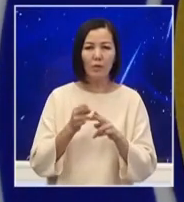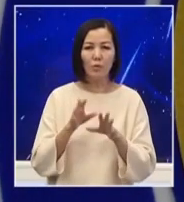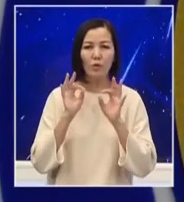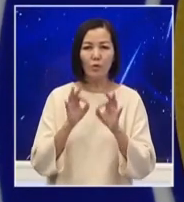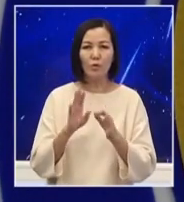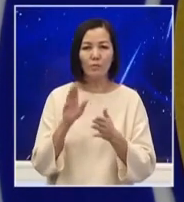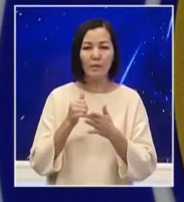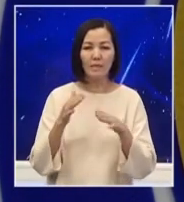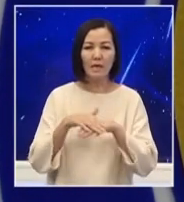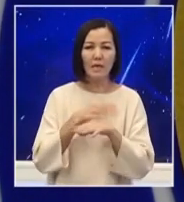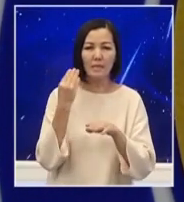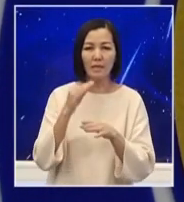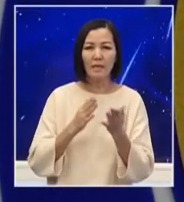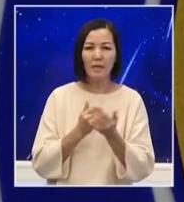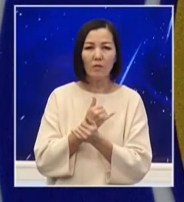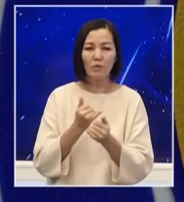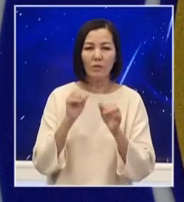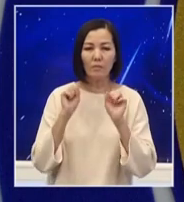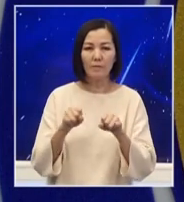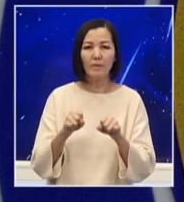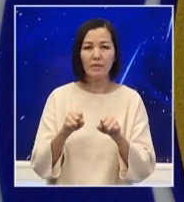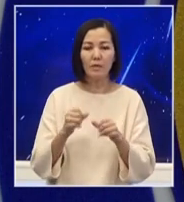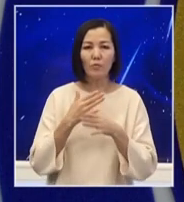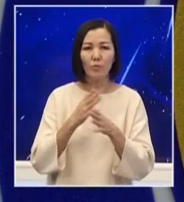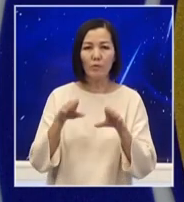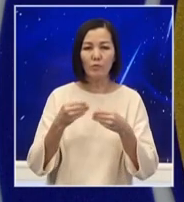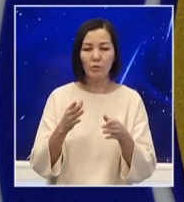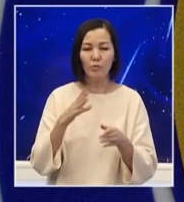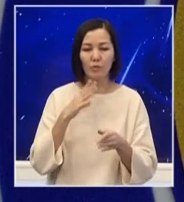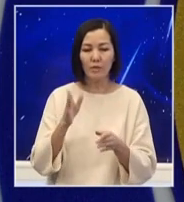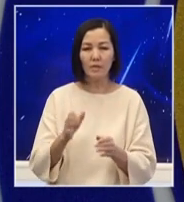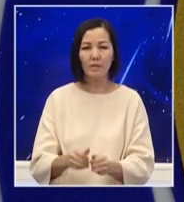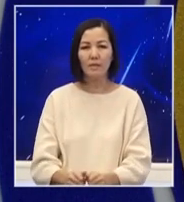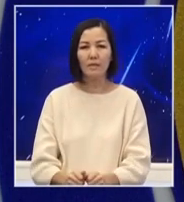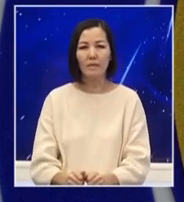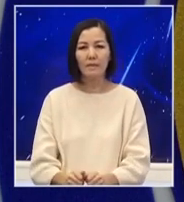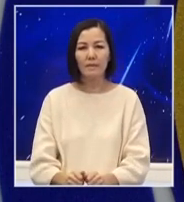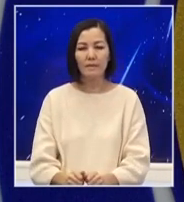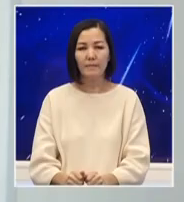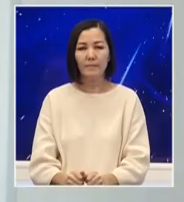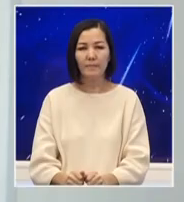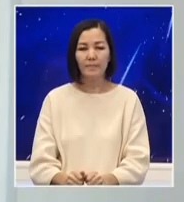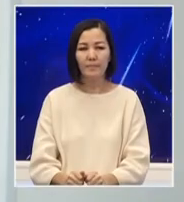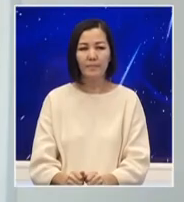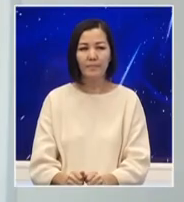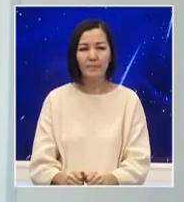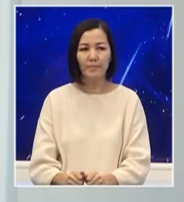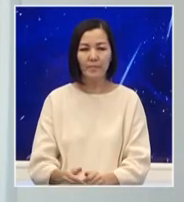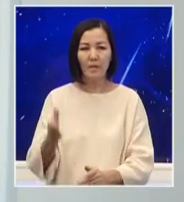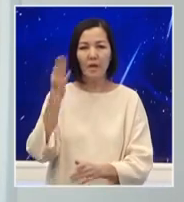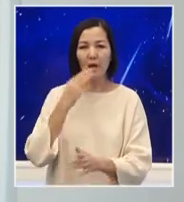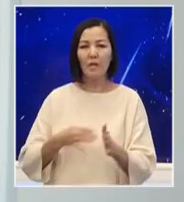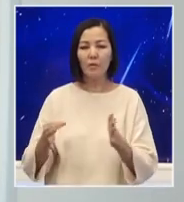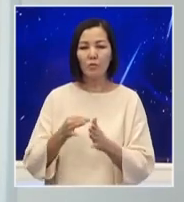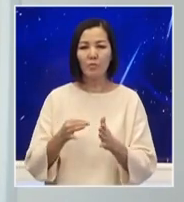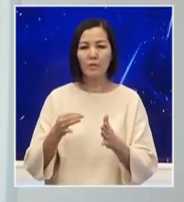Бастысы халыққа сапары әрі қол жетімді медициналық қызмет көрсету дейді мамандар. Алматы облысының